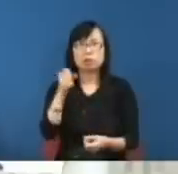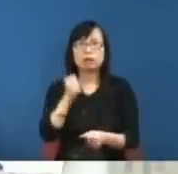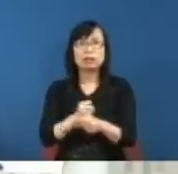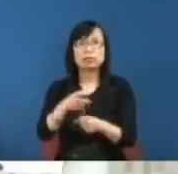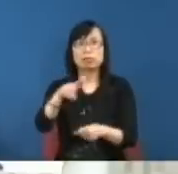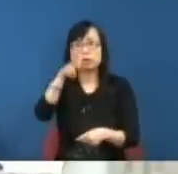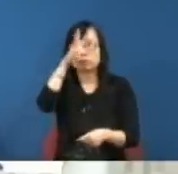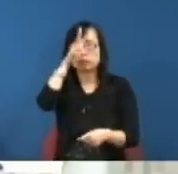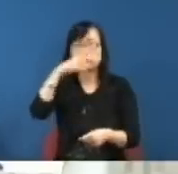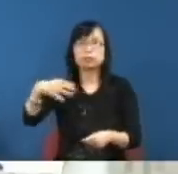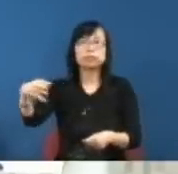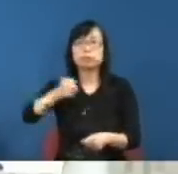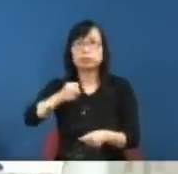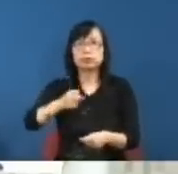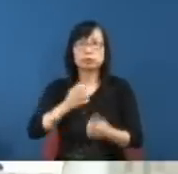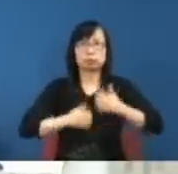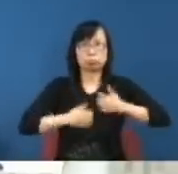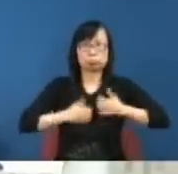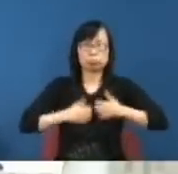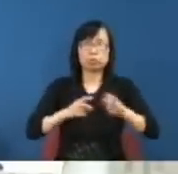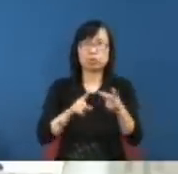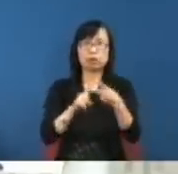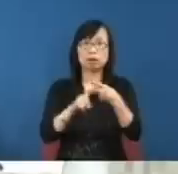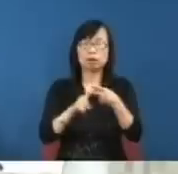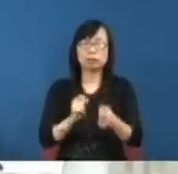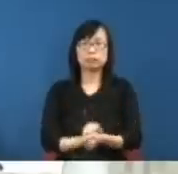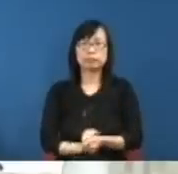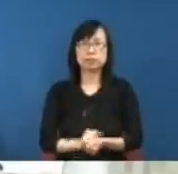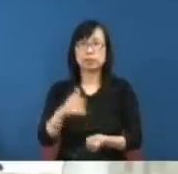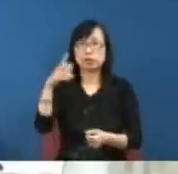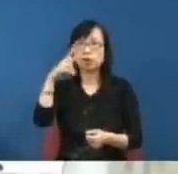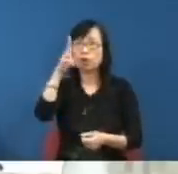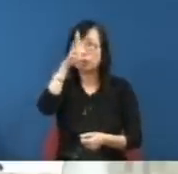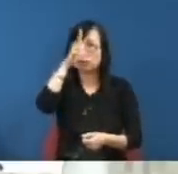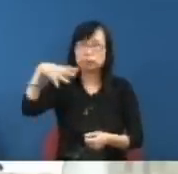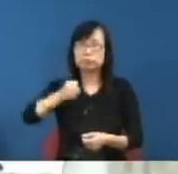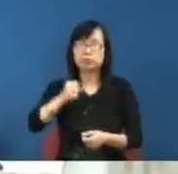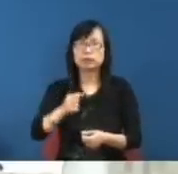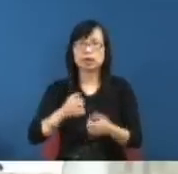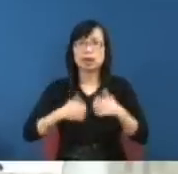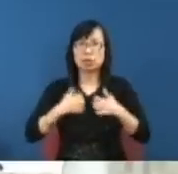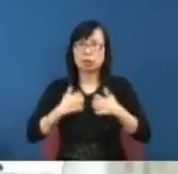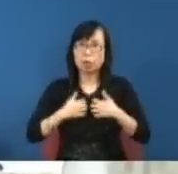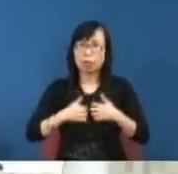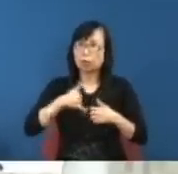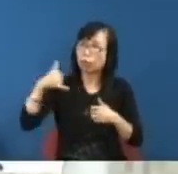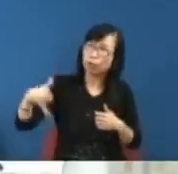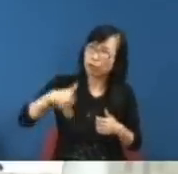巡。趕工，為了特首出巡不理立法會的運作，為了特首出